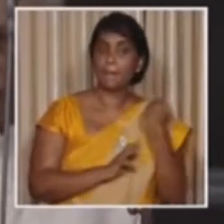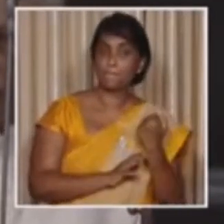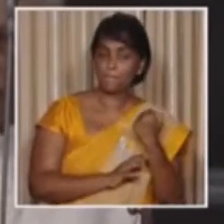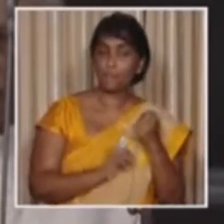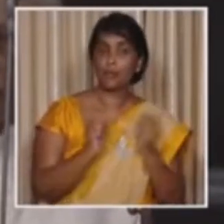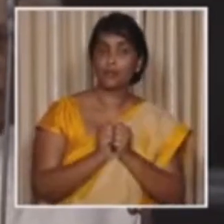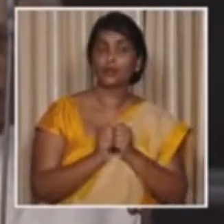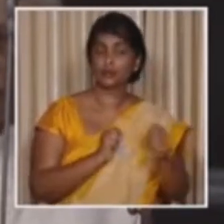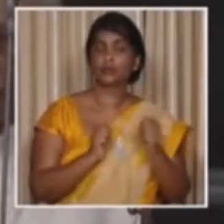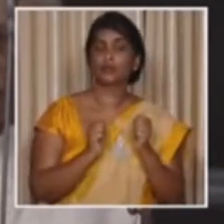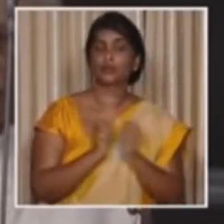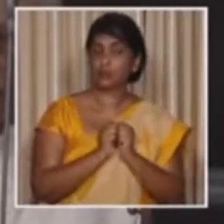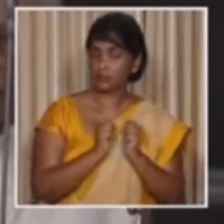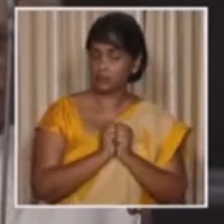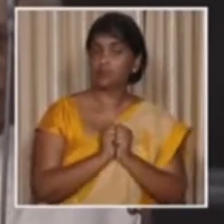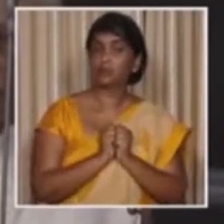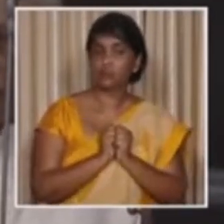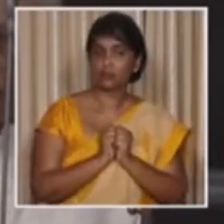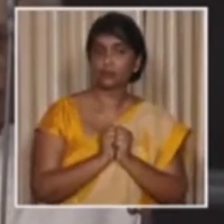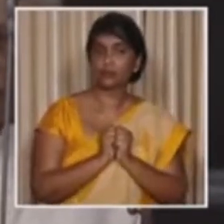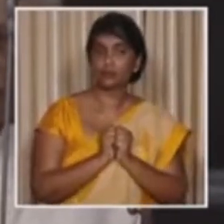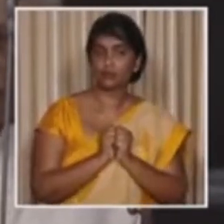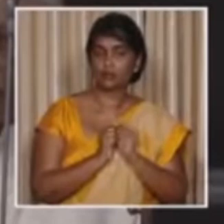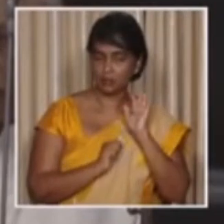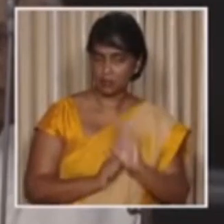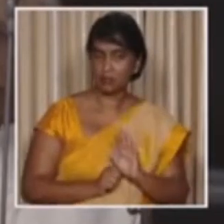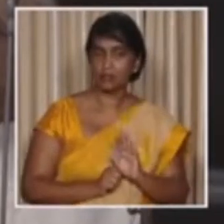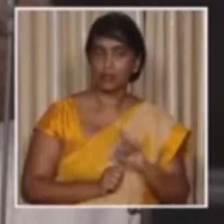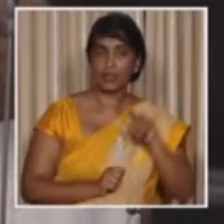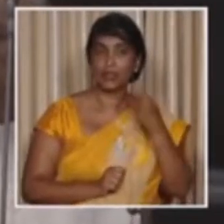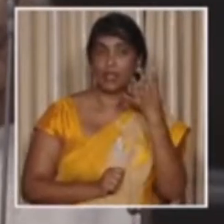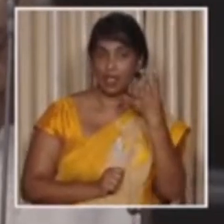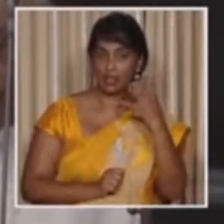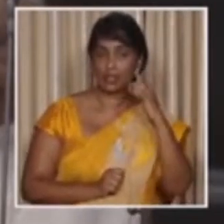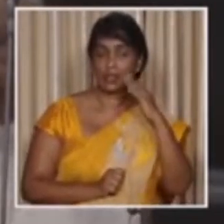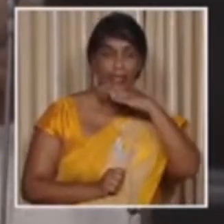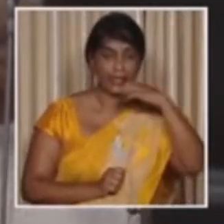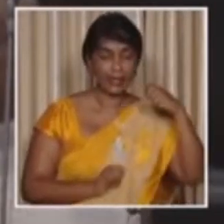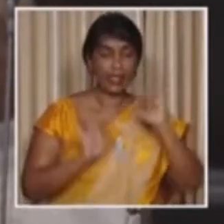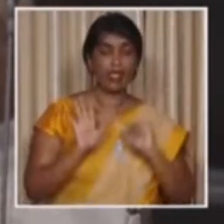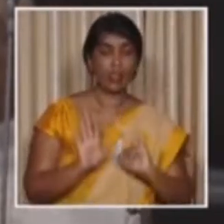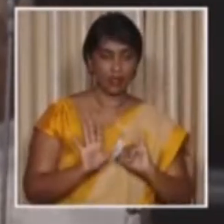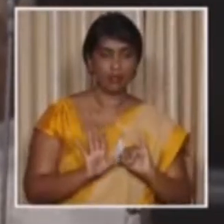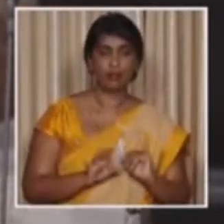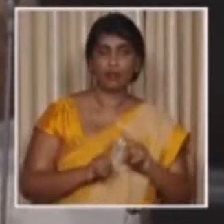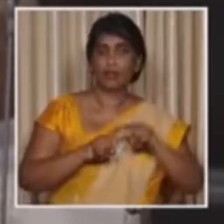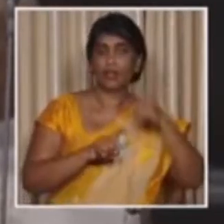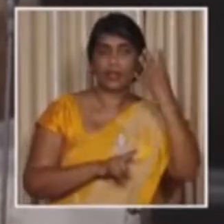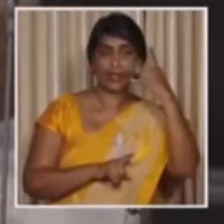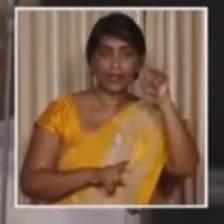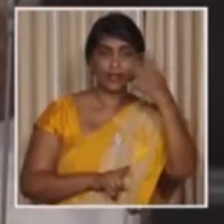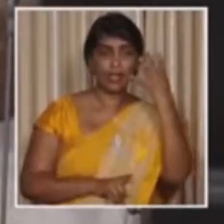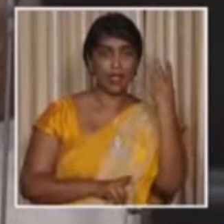කාර්යය කාර්යභාරය ක්‍රියාත්මක කිරීමද ඉටු කරනු ලැබිය යුත්තේ 104 ඊ 6 මේ කොහෙවත් 104 ඊ